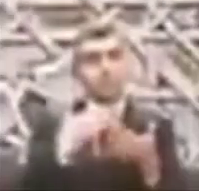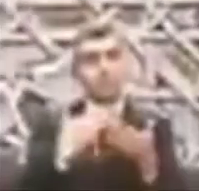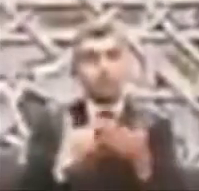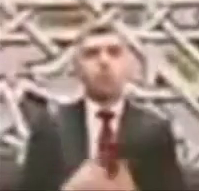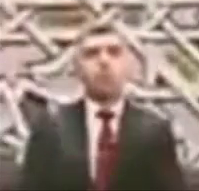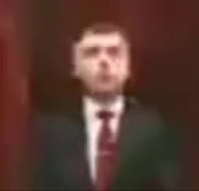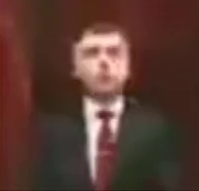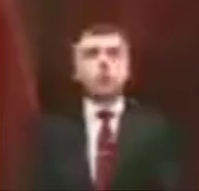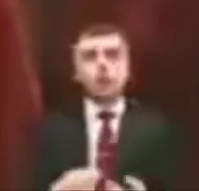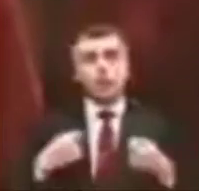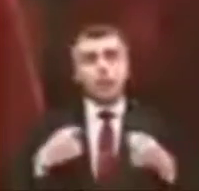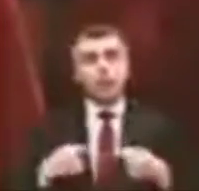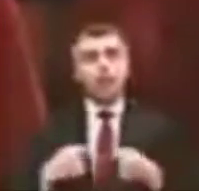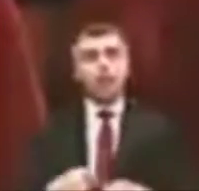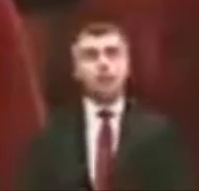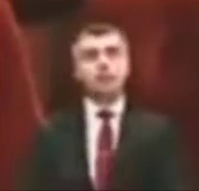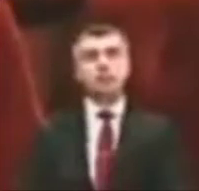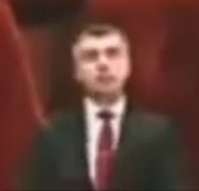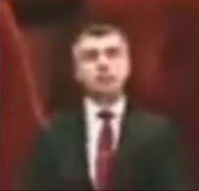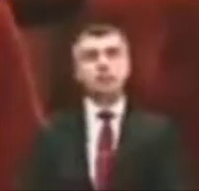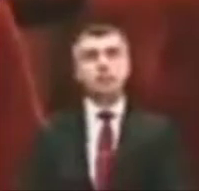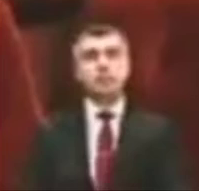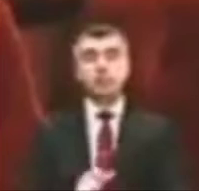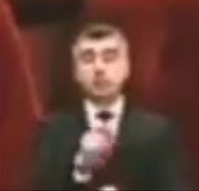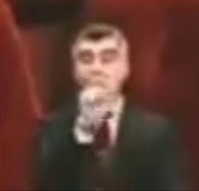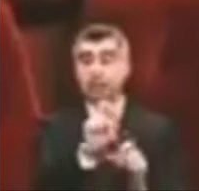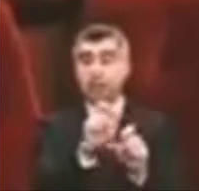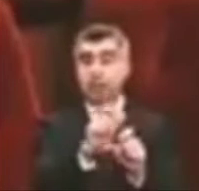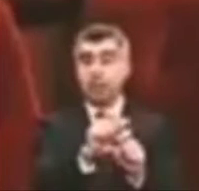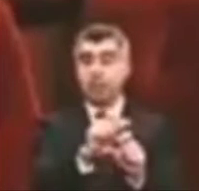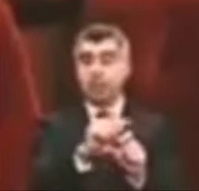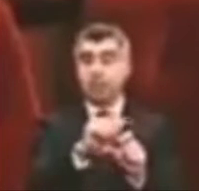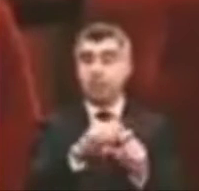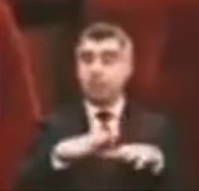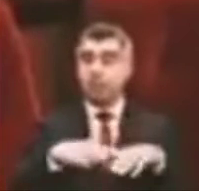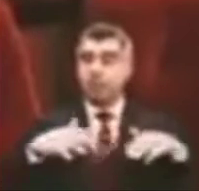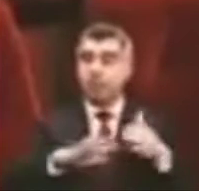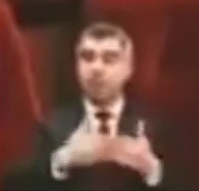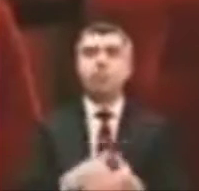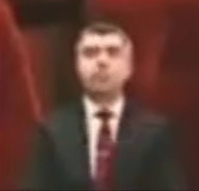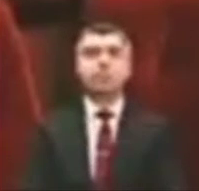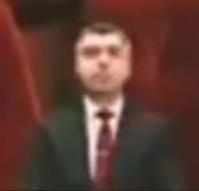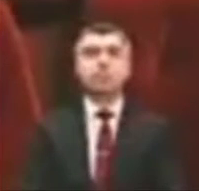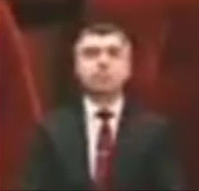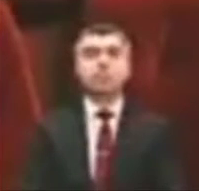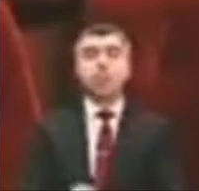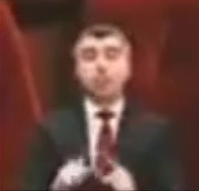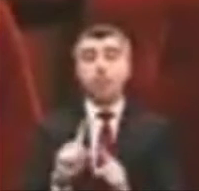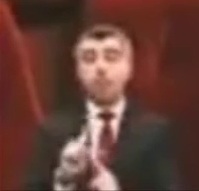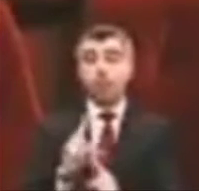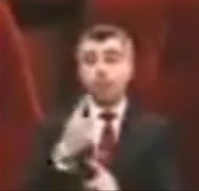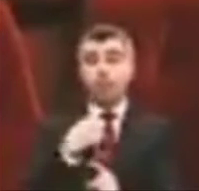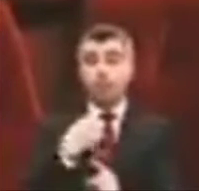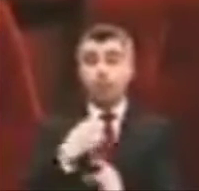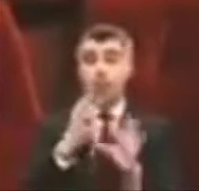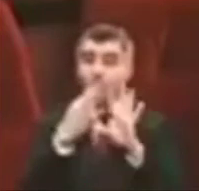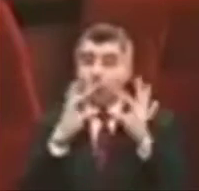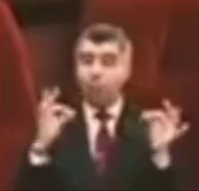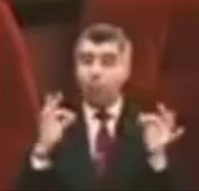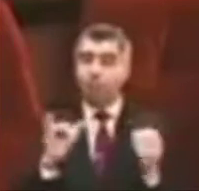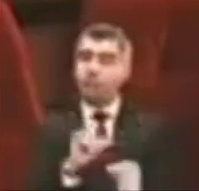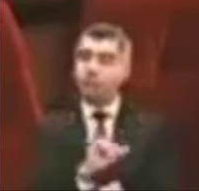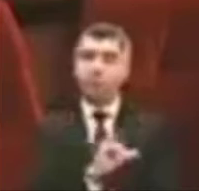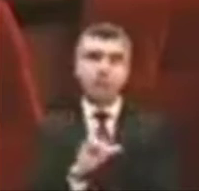السيد الرئيس شكرا. السيده النائبه شكرا. السيد النائب اولا ماشي في عادتي باش ندير الفضفضه وكلام